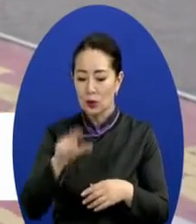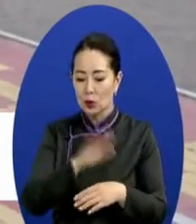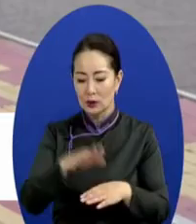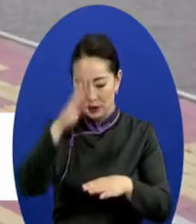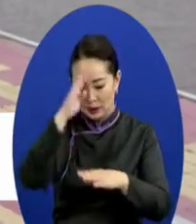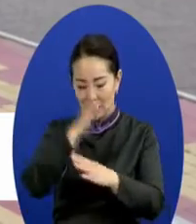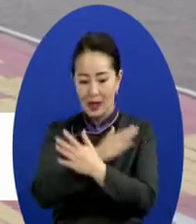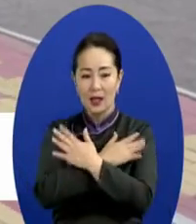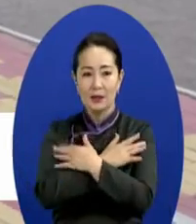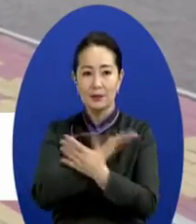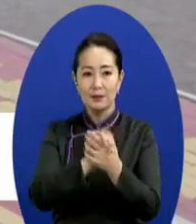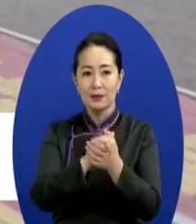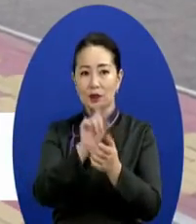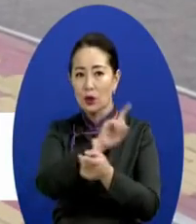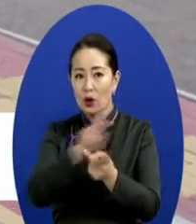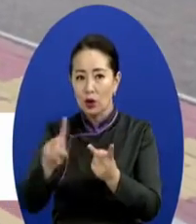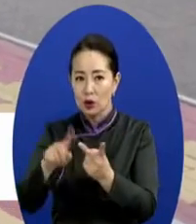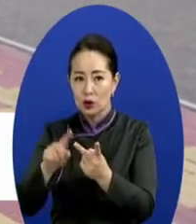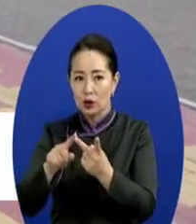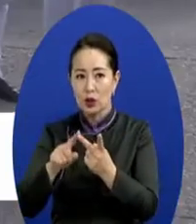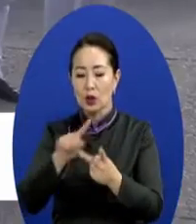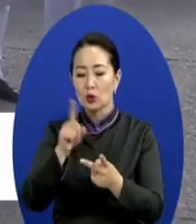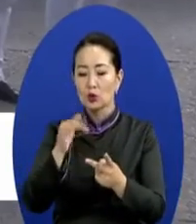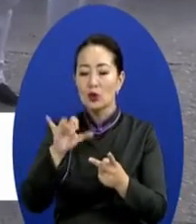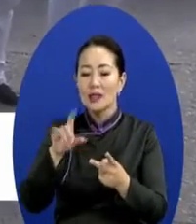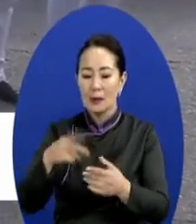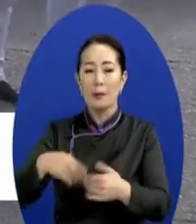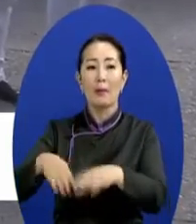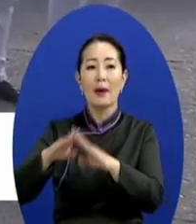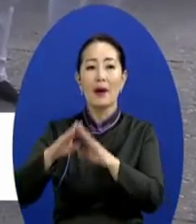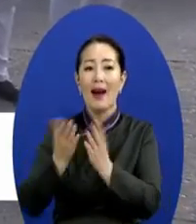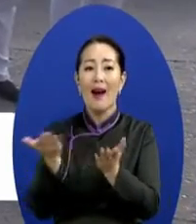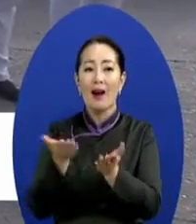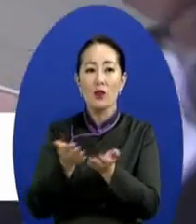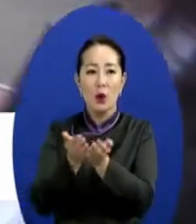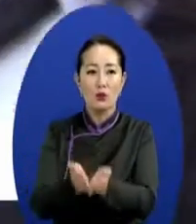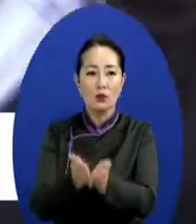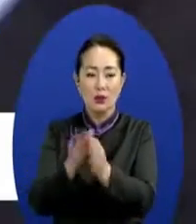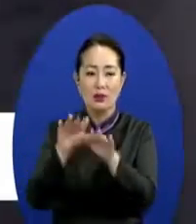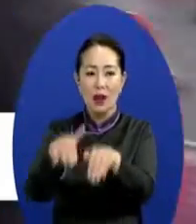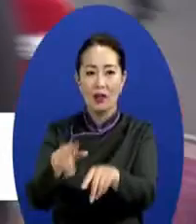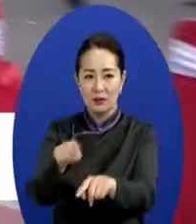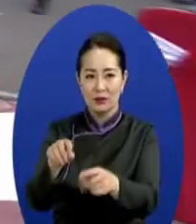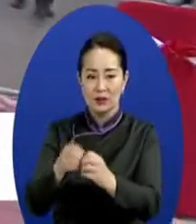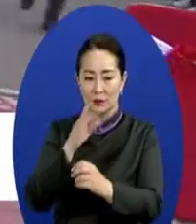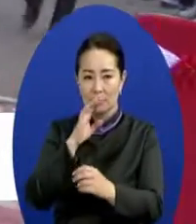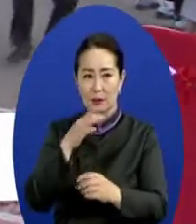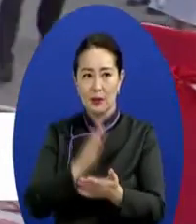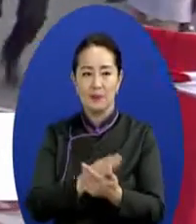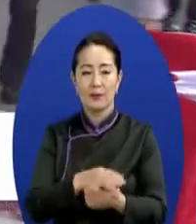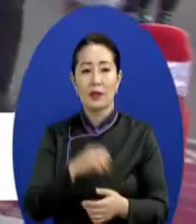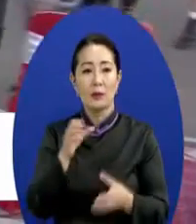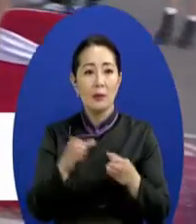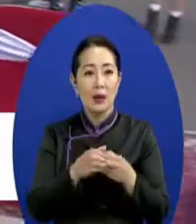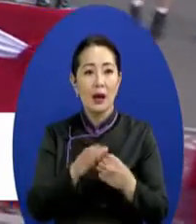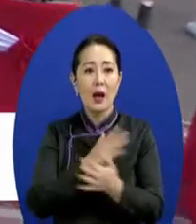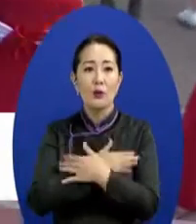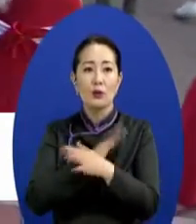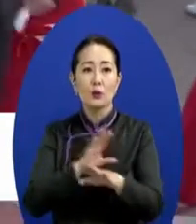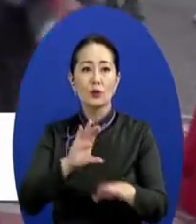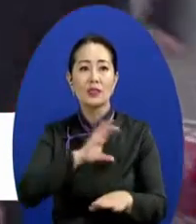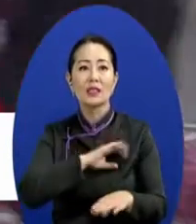хоёр цуслан хөсгөл далайн ирэг дээр бас барих ийм хөтөлбөрийг одоо бас төвшүүлсэн байгаа. Сургуульсаа фах үргэлжлүүлэн та бүхэнд амарч